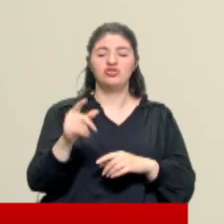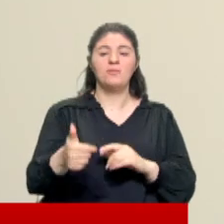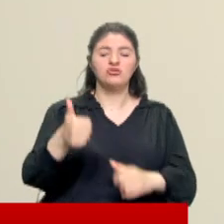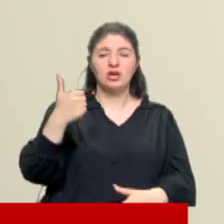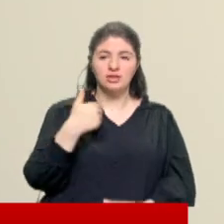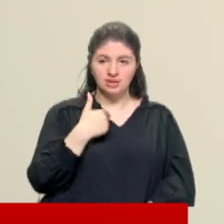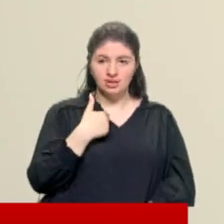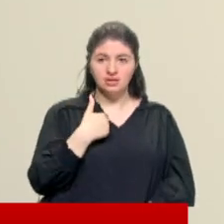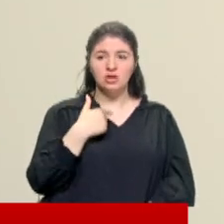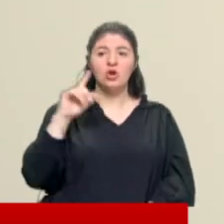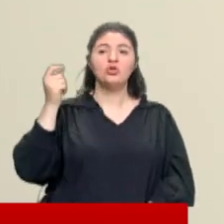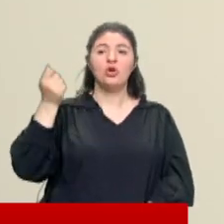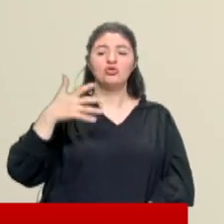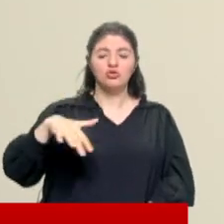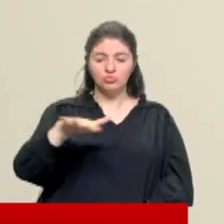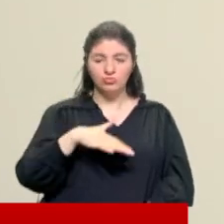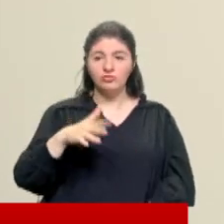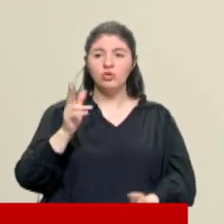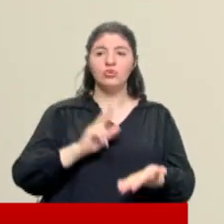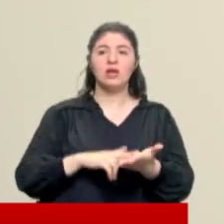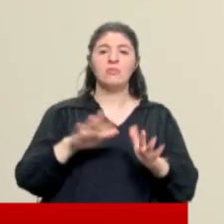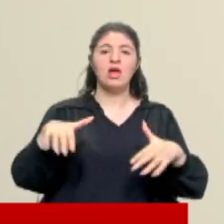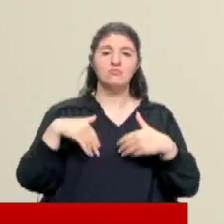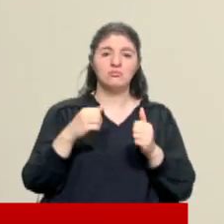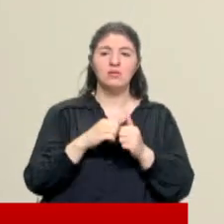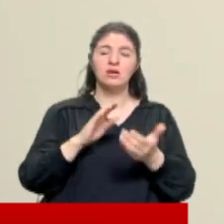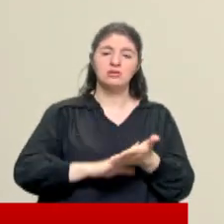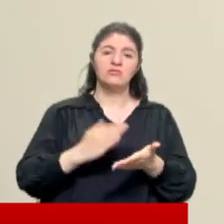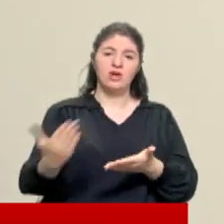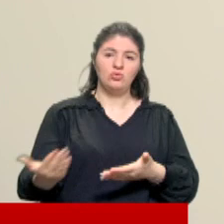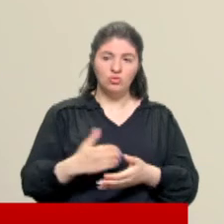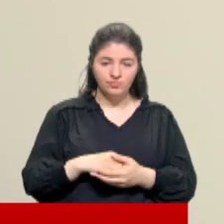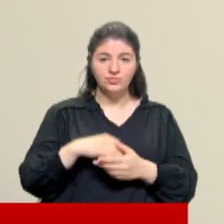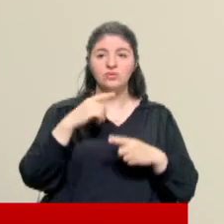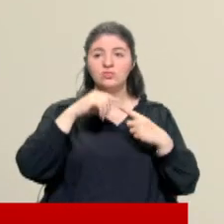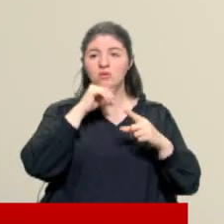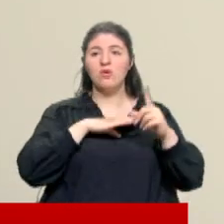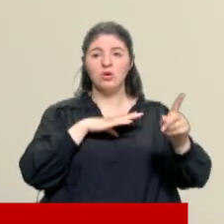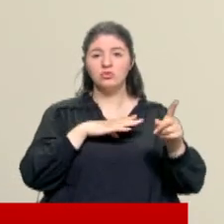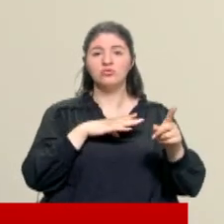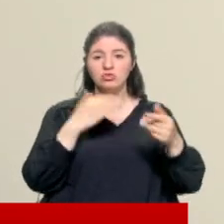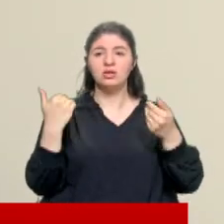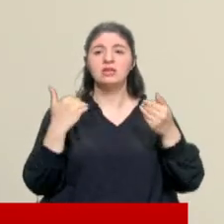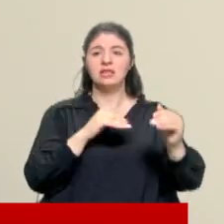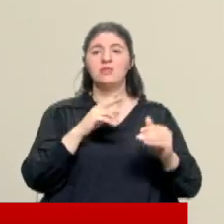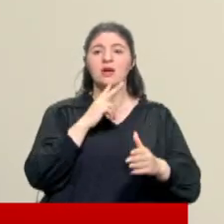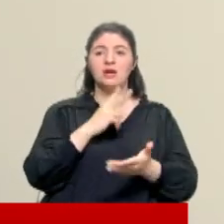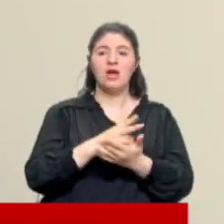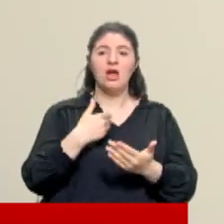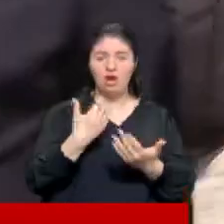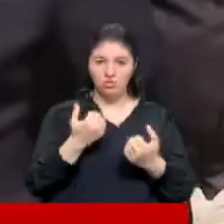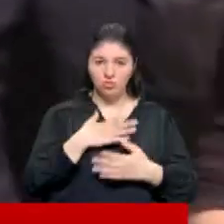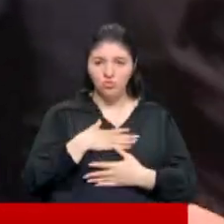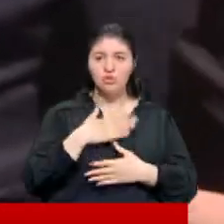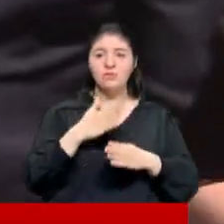Başkanlığı'ndan yönetim kurulumuz ve üyelerimizle birlikte istifa ediyorum. Kemal Kılıçdaroğlu'nu destekleme kararı